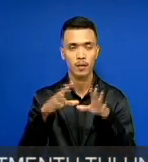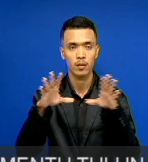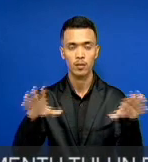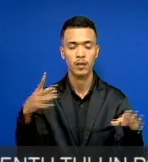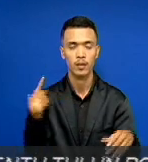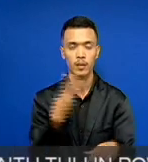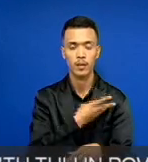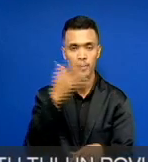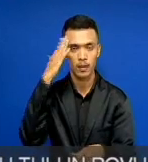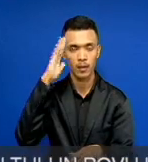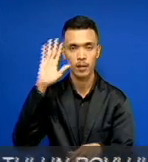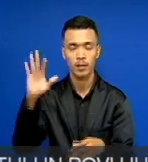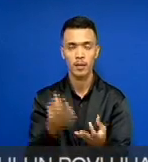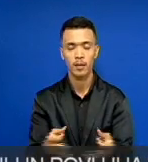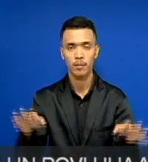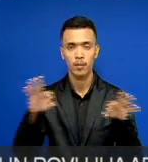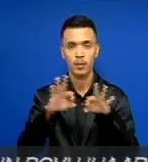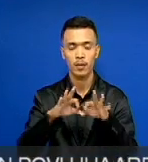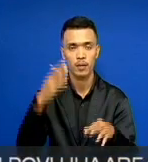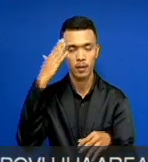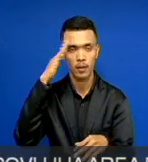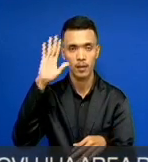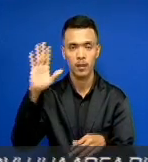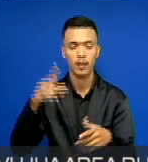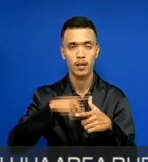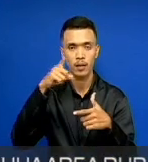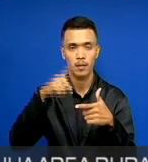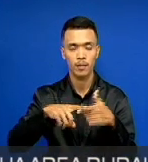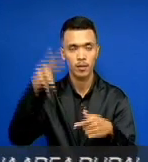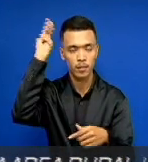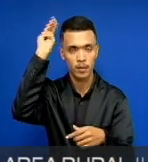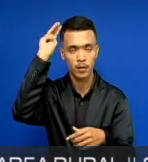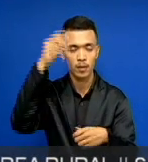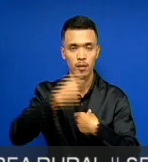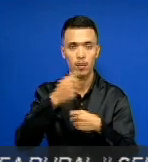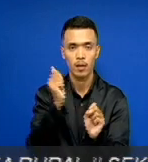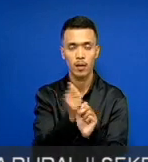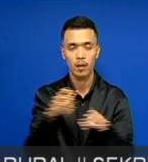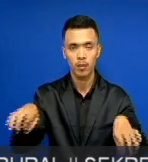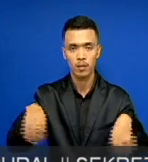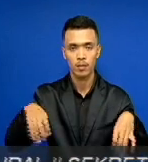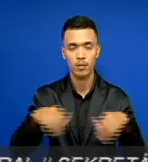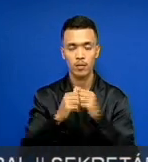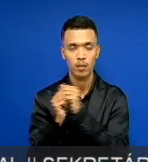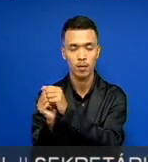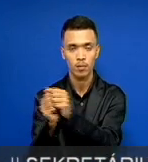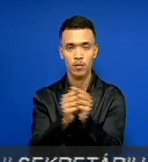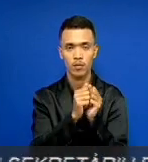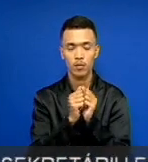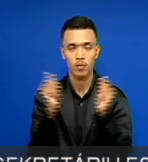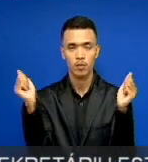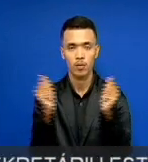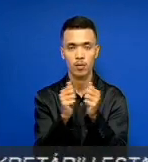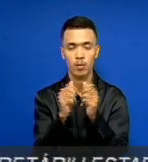ini ya importansnya nih itu laten. Tapi nih mau depois de ministerio, kalau servisu hamutu ke Australia,